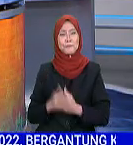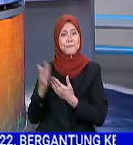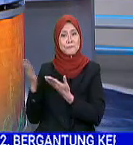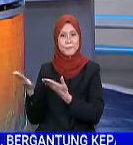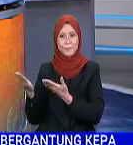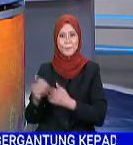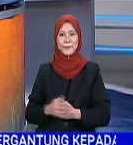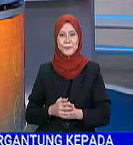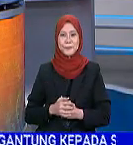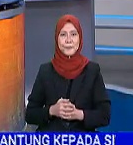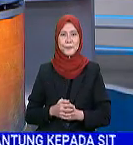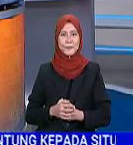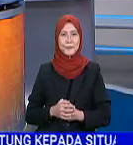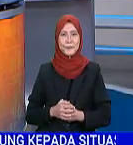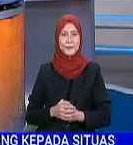Silakan, Rashidam.